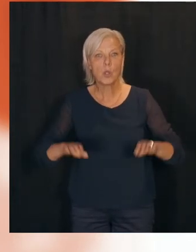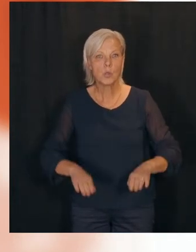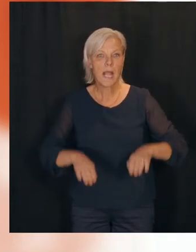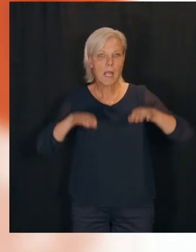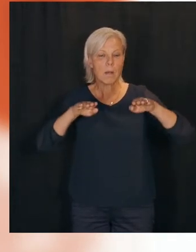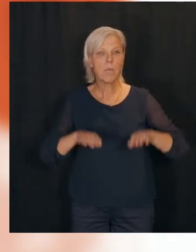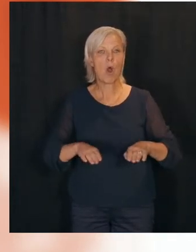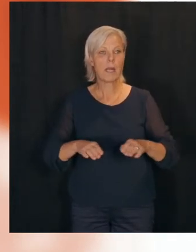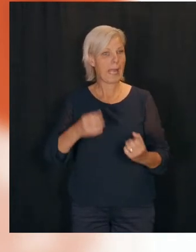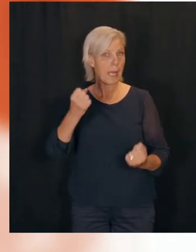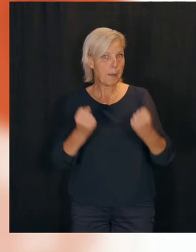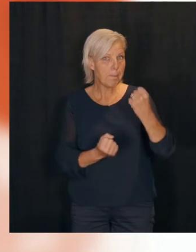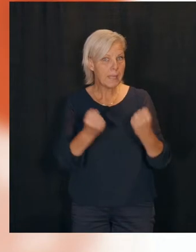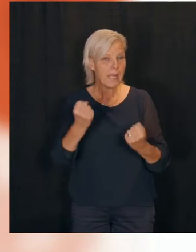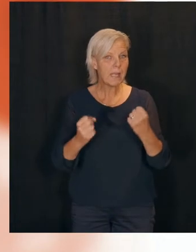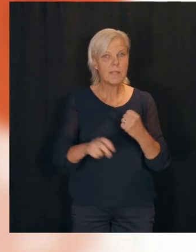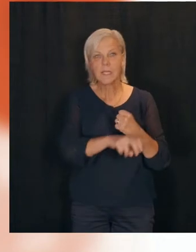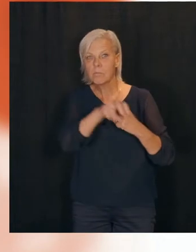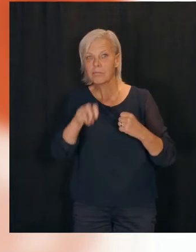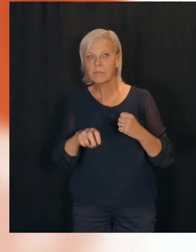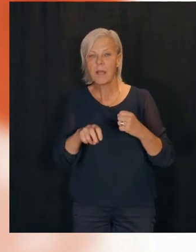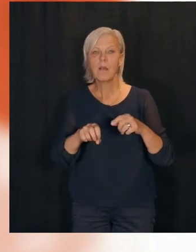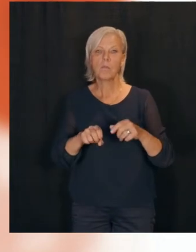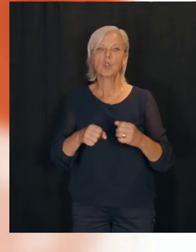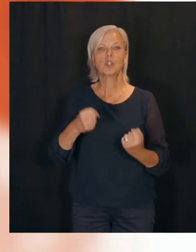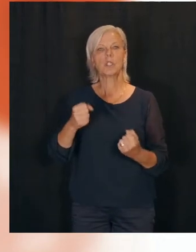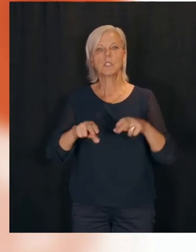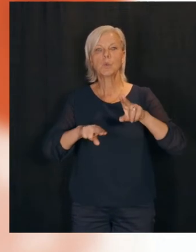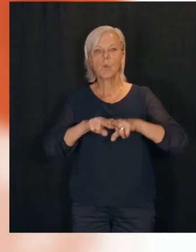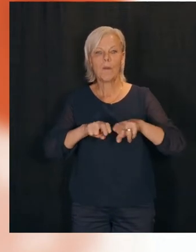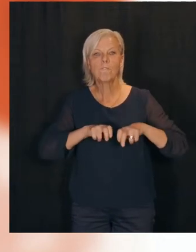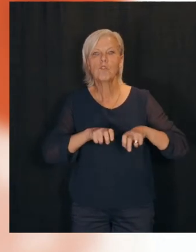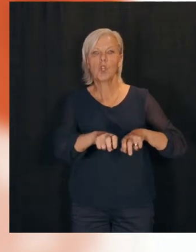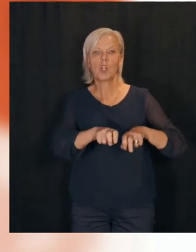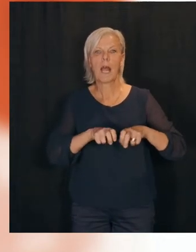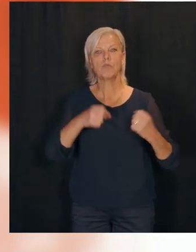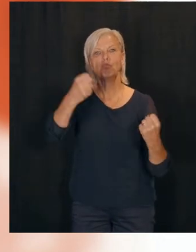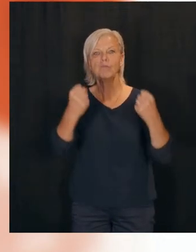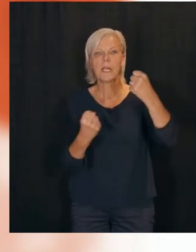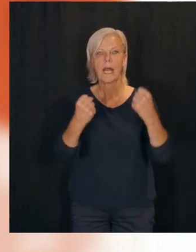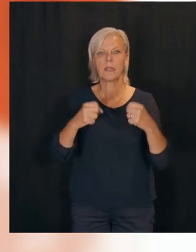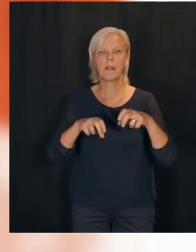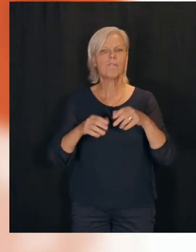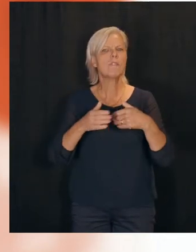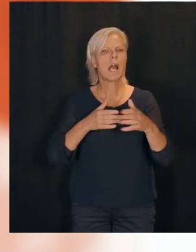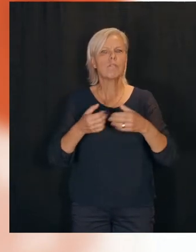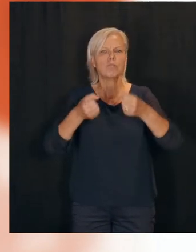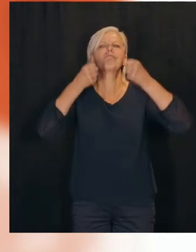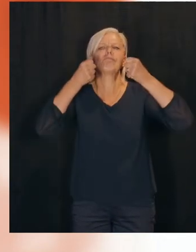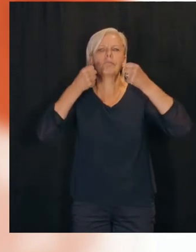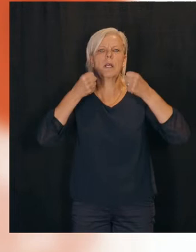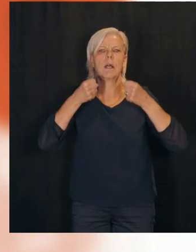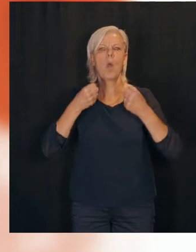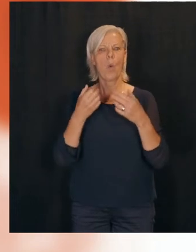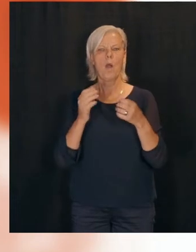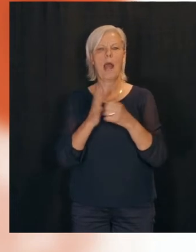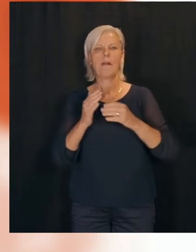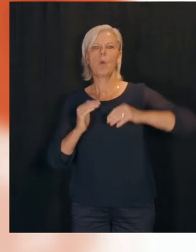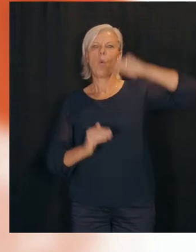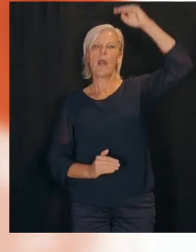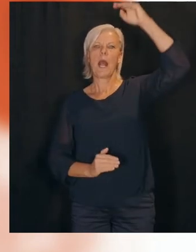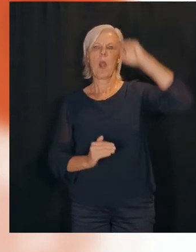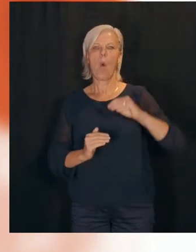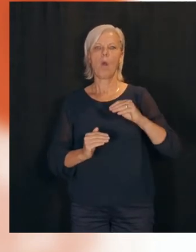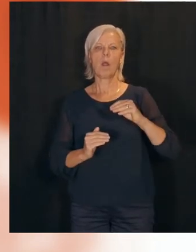gången så måste vi skita sätet framåt och bakåt. Varför måste vi det? Jo, för att alla har en längd, men den är